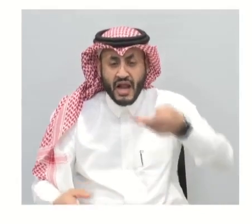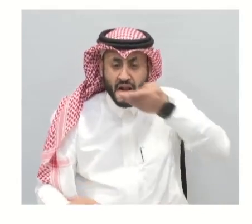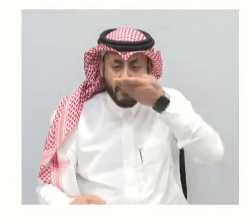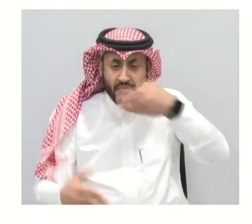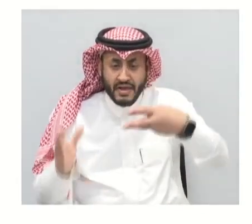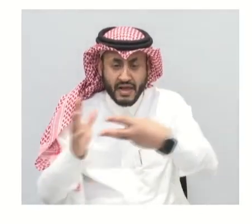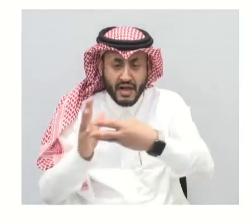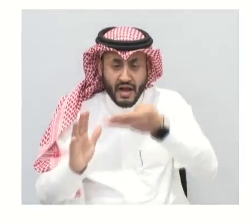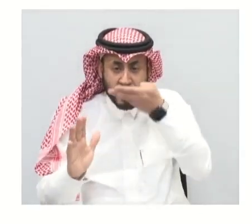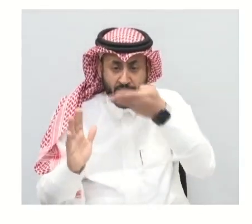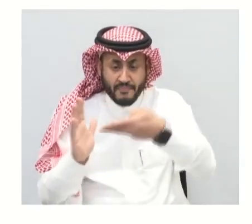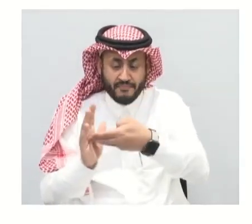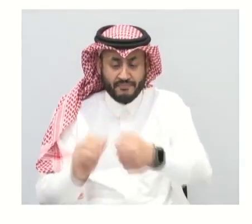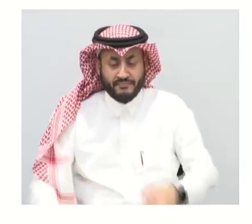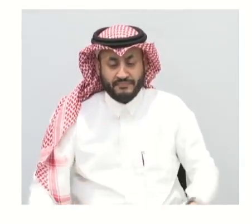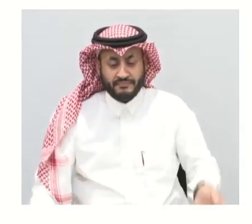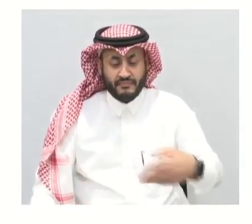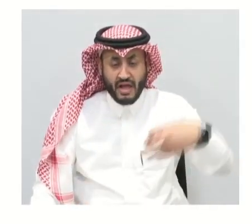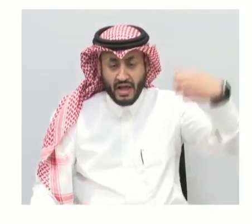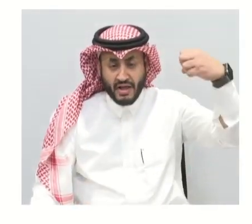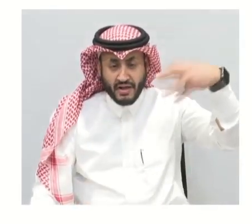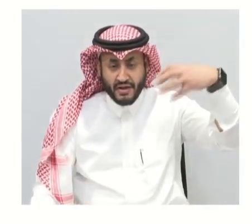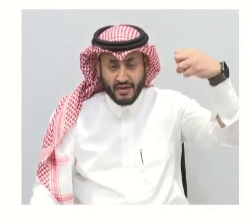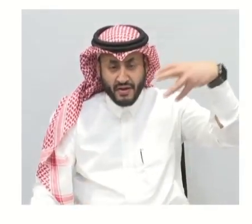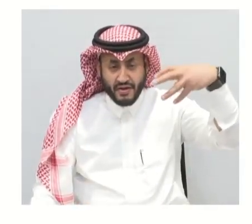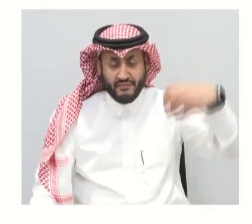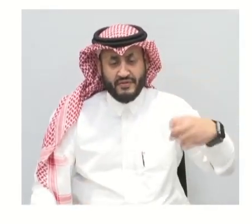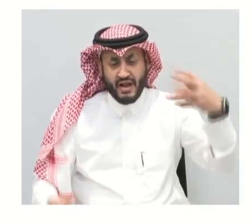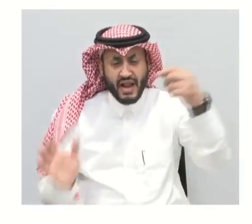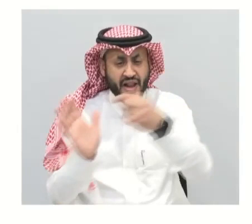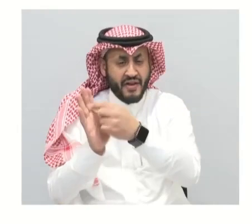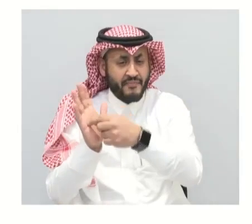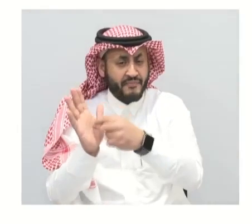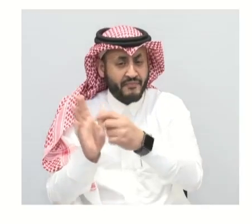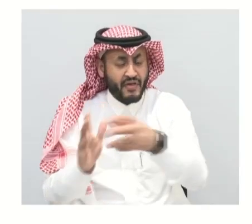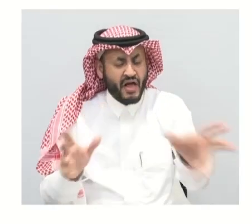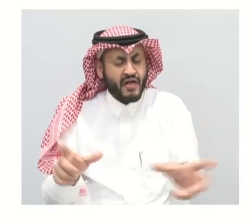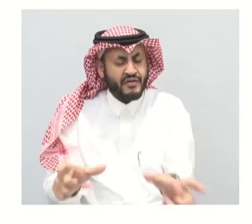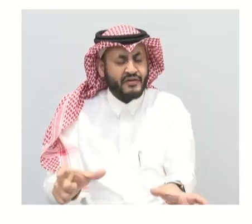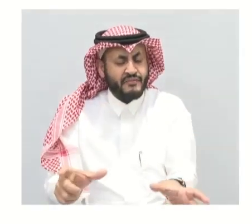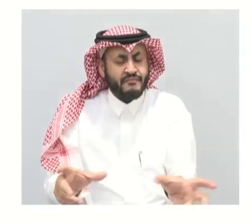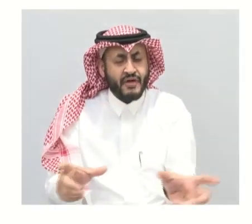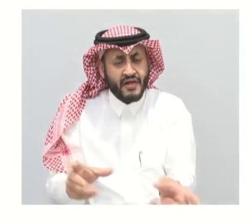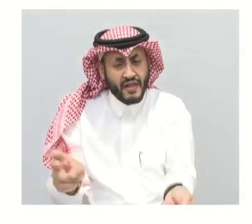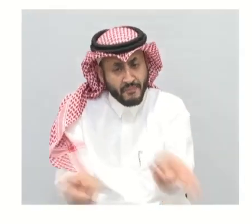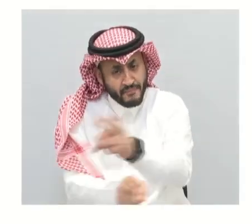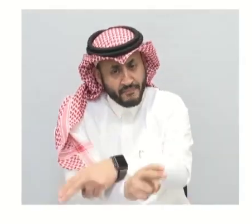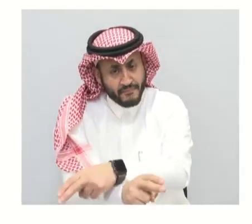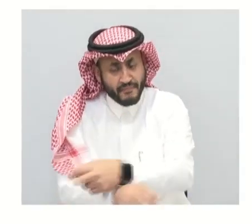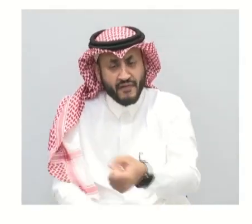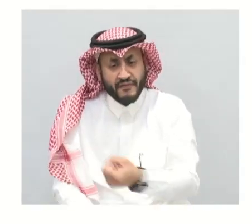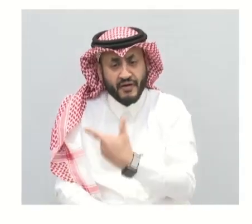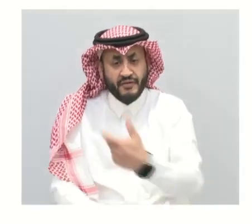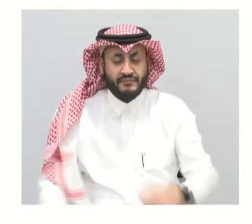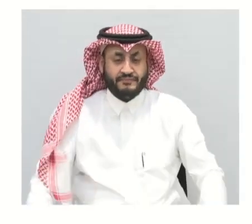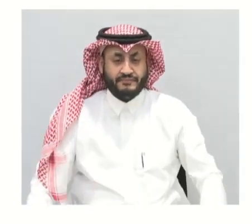الكهرومائيه وكذلك الطاقه او الخلايا الشمسيه هذه تعتبر من اهم مصادر